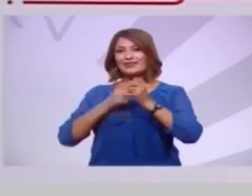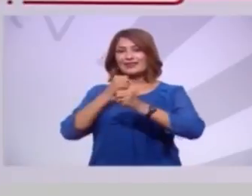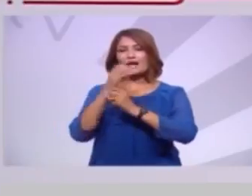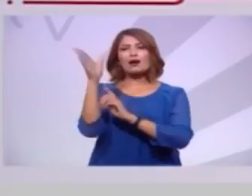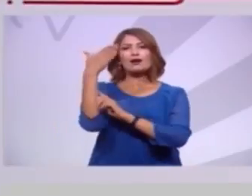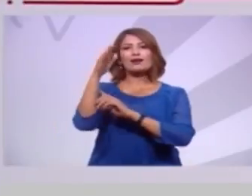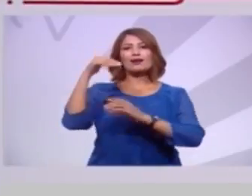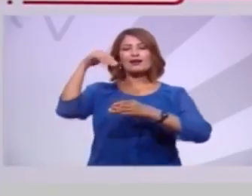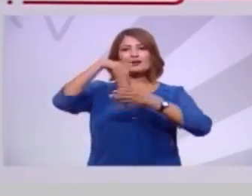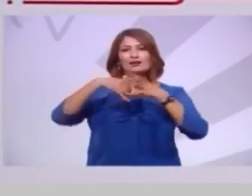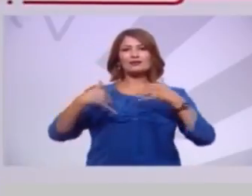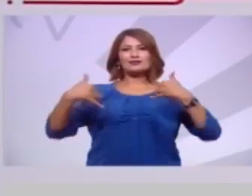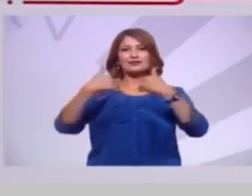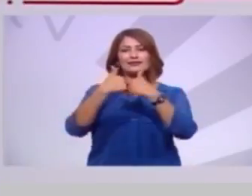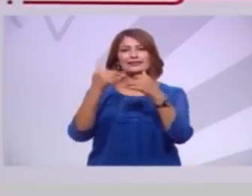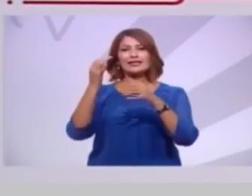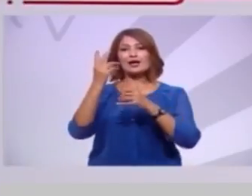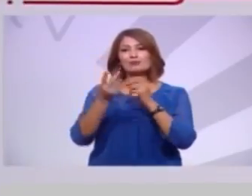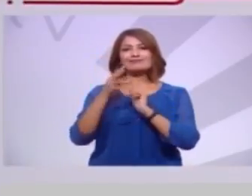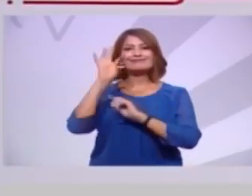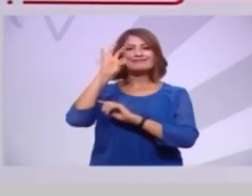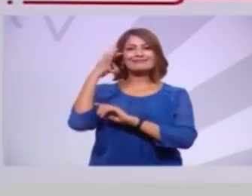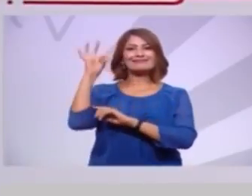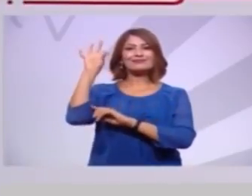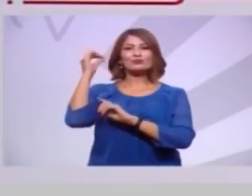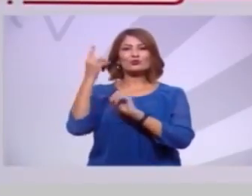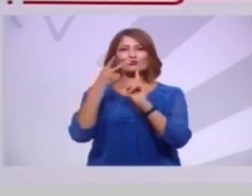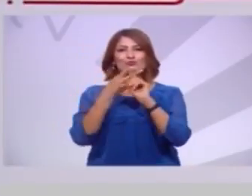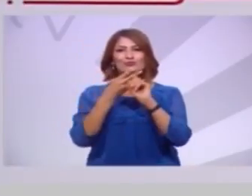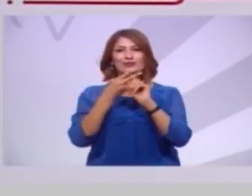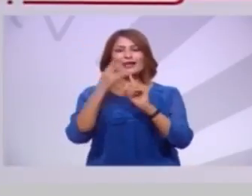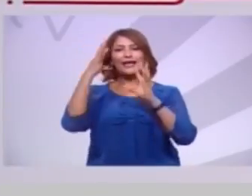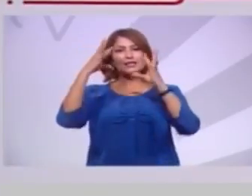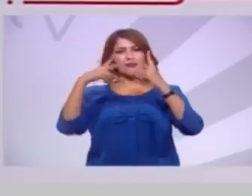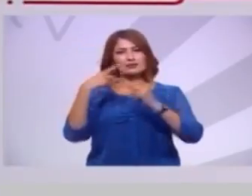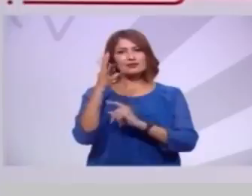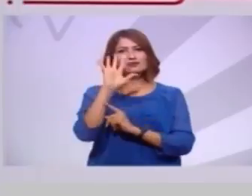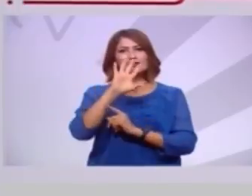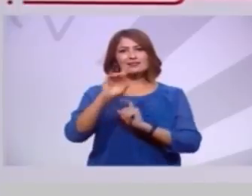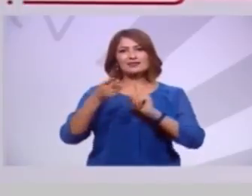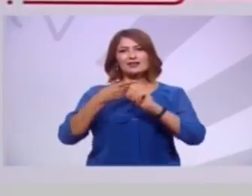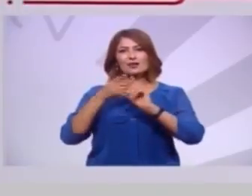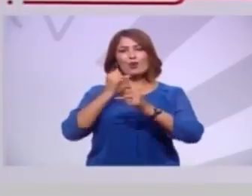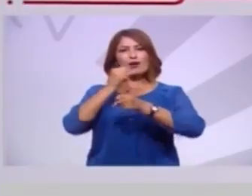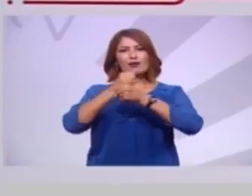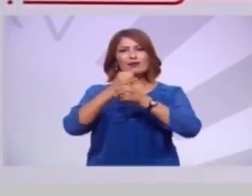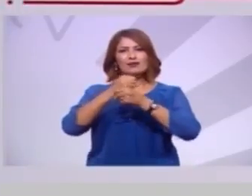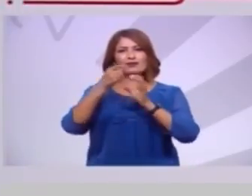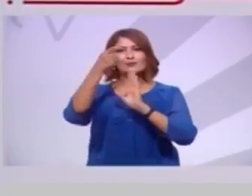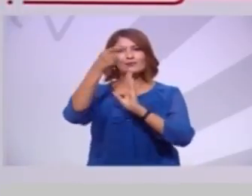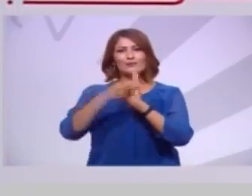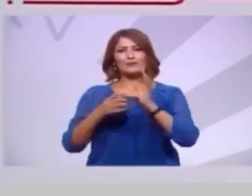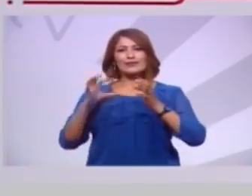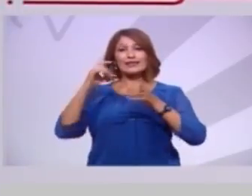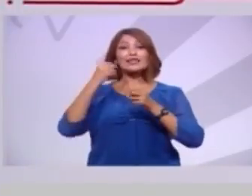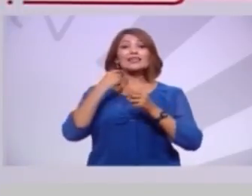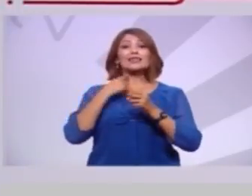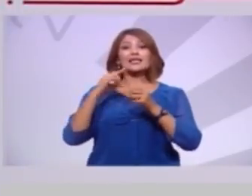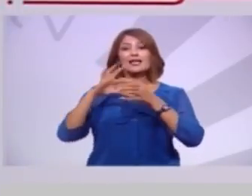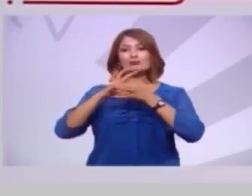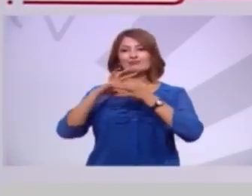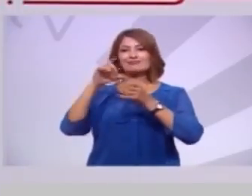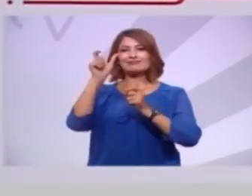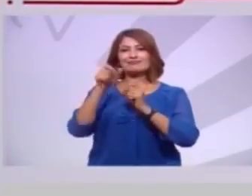للانتخابات التشريعيه على التمس اثنين ورقمها خمسه امله عمل هي كل تونس يحب الجديه والحلول العمليه